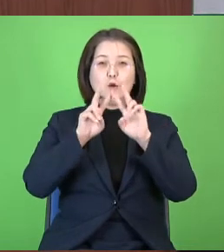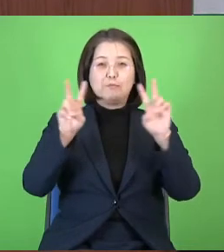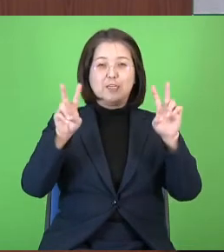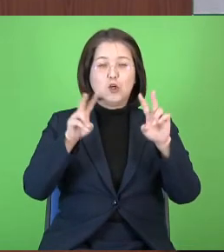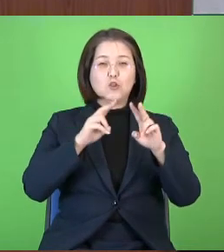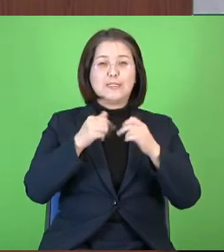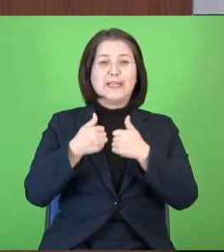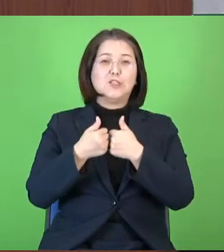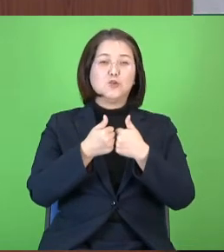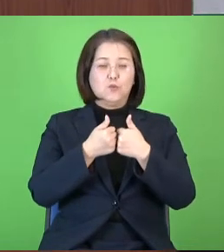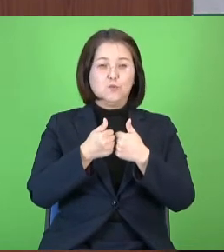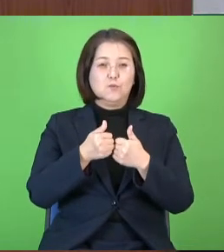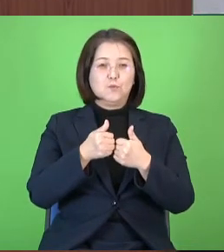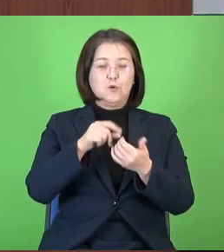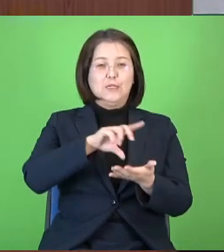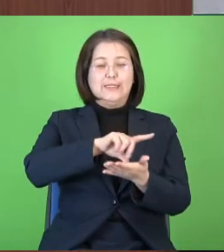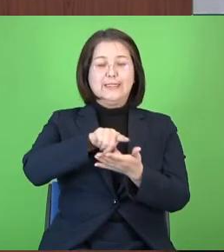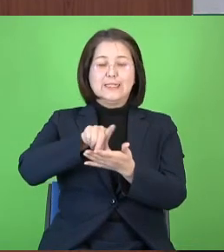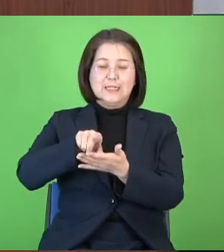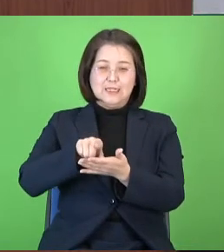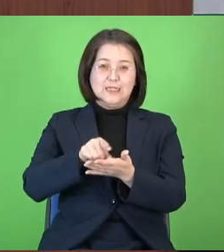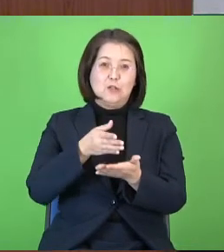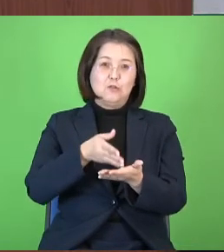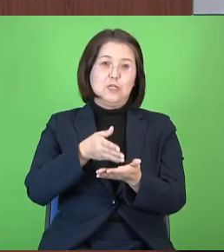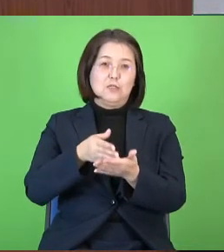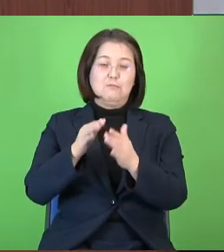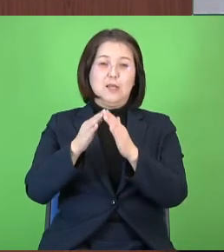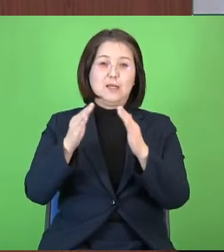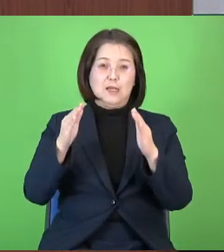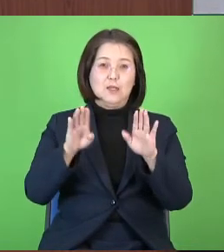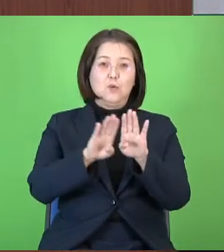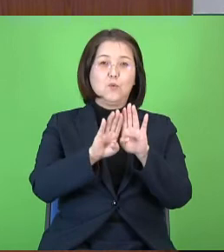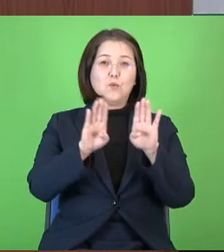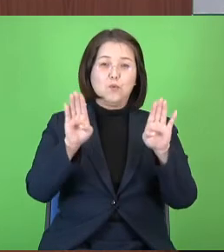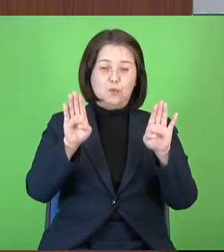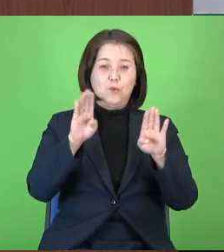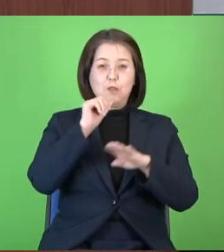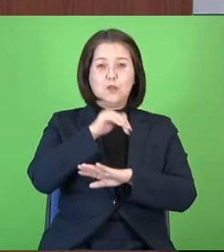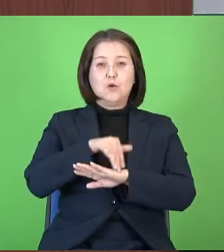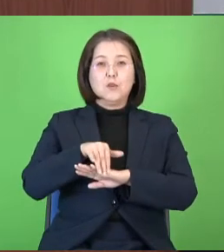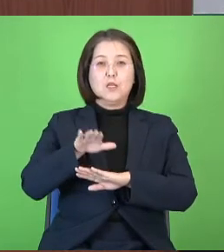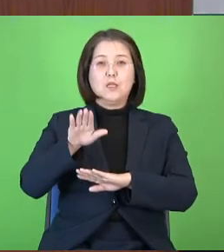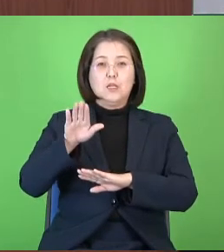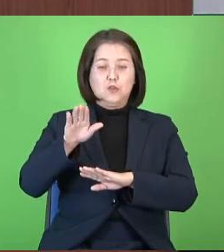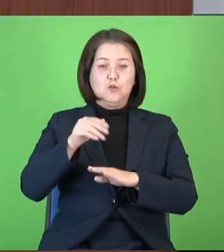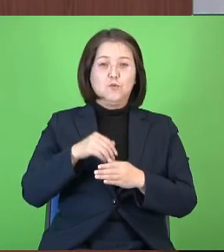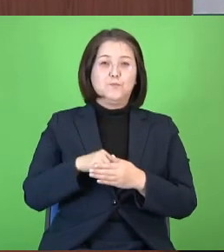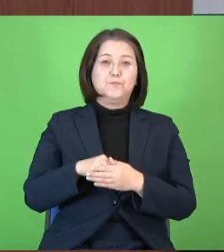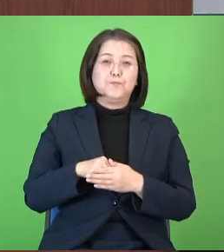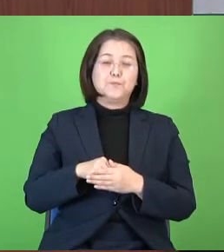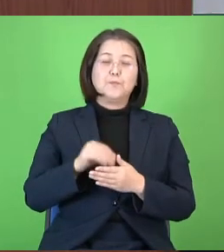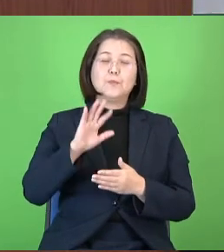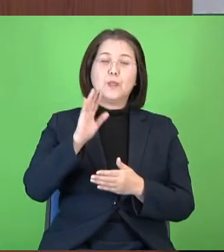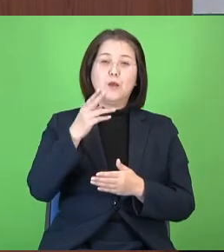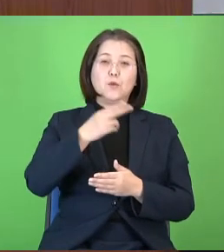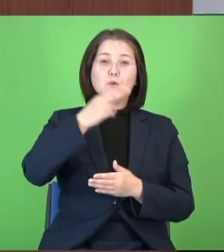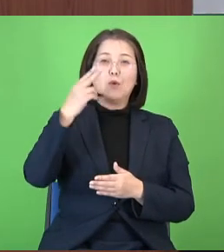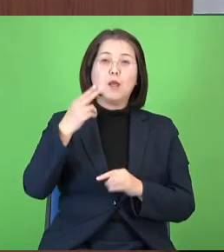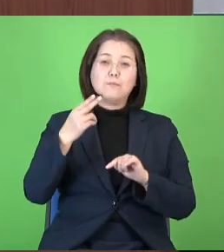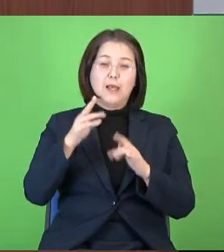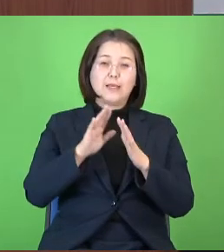参画したんだとだから共に実現のために汗を帰っていた3をつなぐな機運を醸成するためこのビジョン